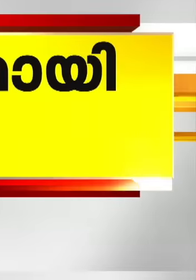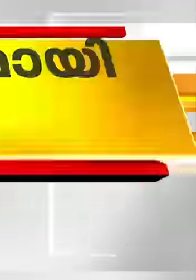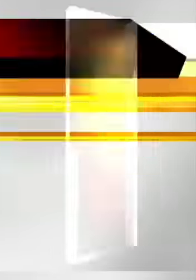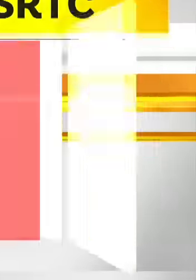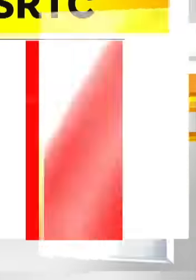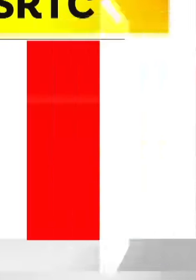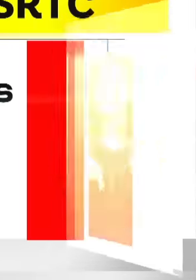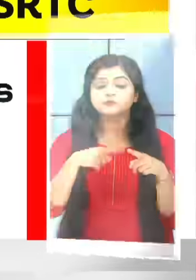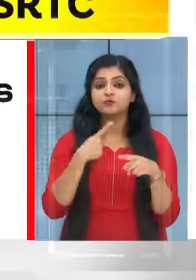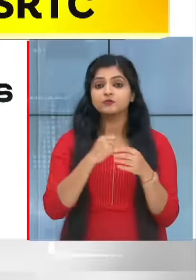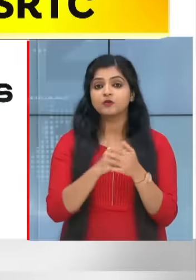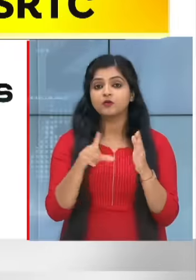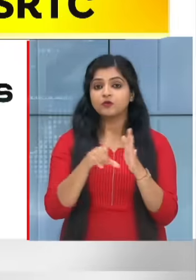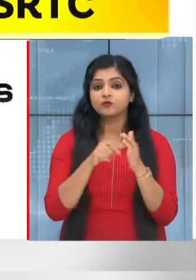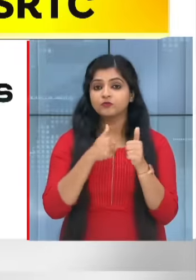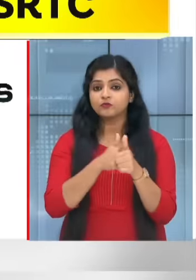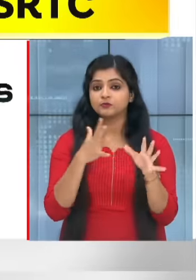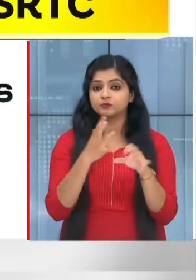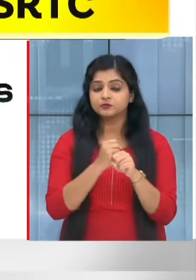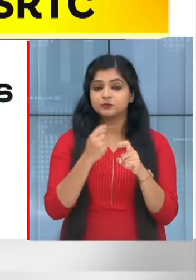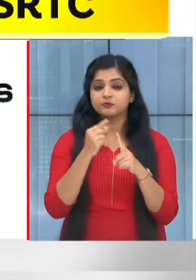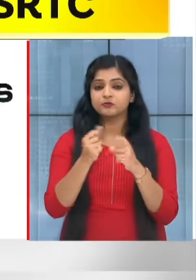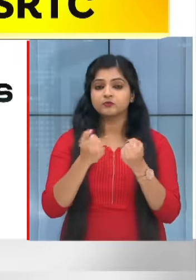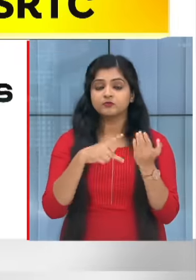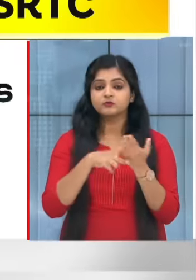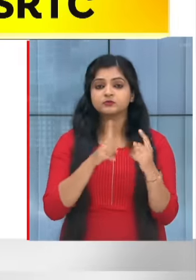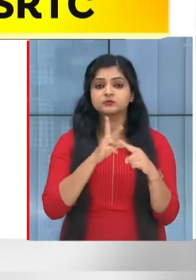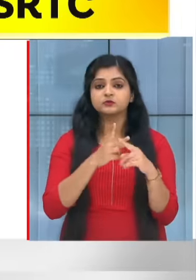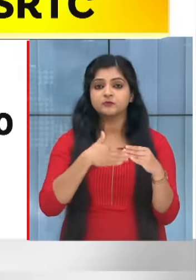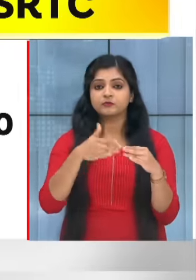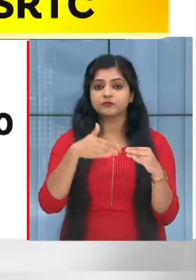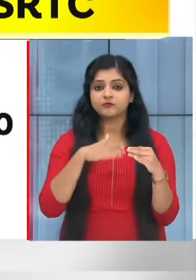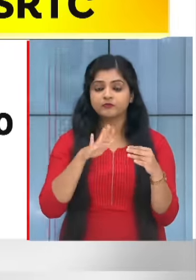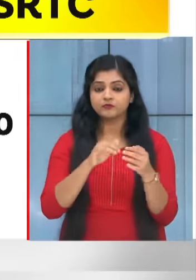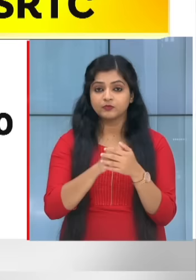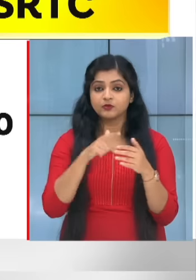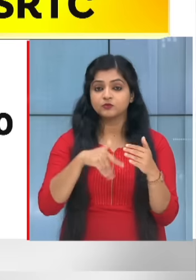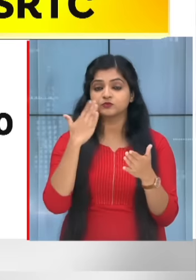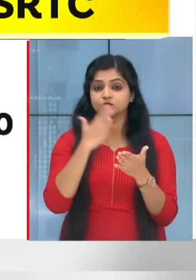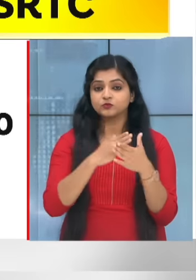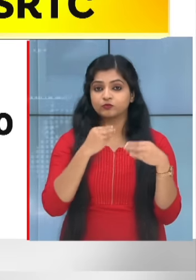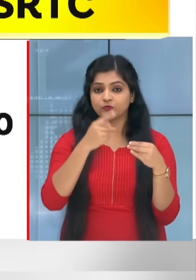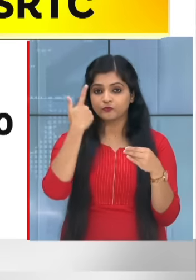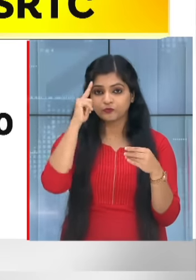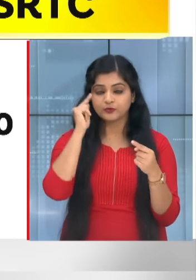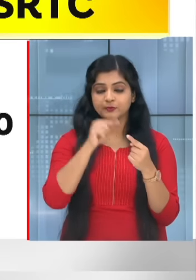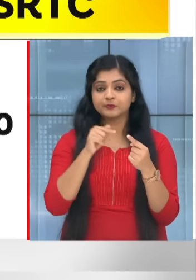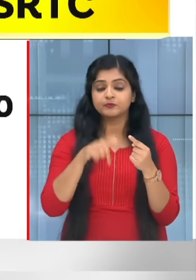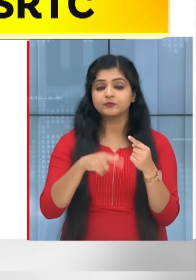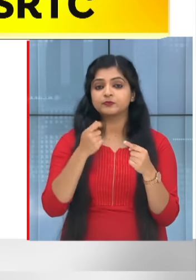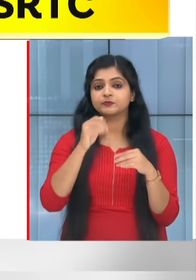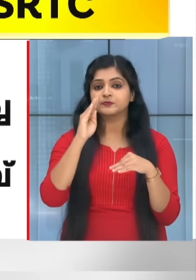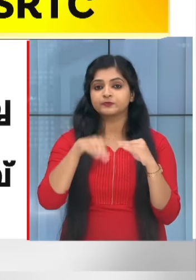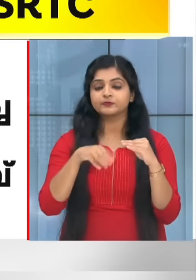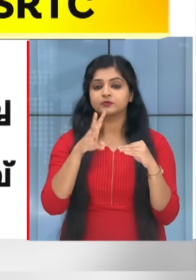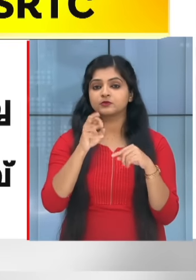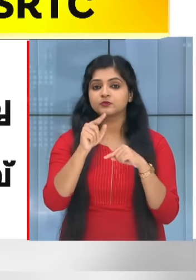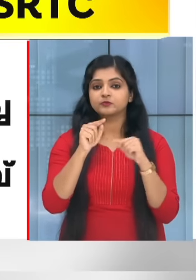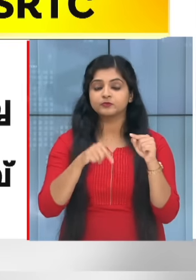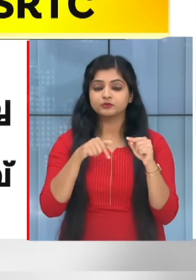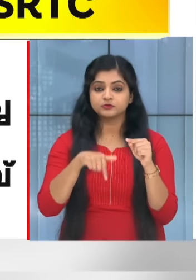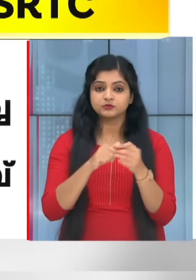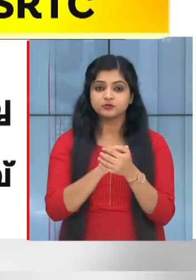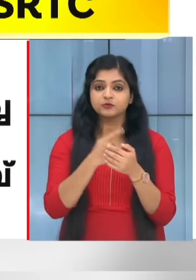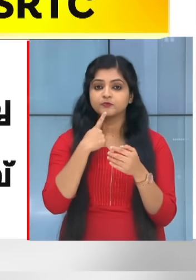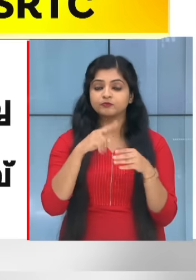സർവീസുകൾ വീണ്ടും സ്വകാര്യ ബസ്സുകൾ നടത്തുന്നുണ്ടായിരുന്നു. ഇതിന് തടയിടാൻ കൂടിയാണ് ഇപ്പോൾ നിരക്കിളവ് പ്രഖ്യാപിച്ചിരിക്കുന്നത്. എന്തായാലും 30%